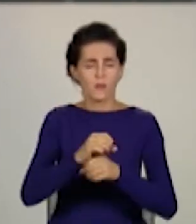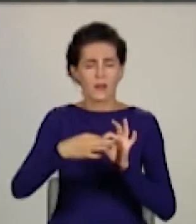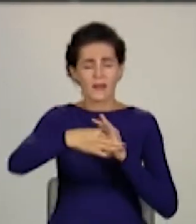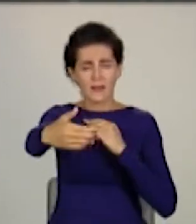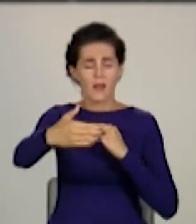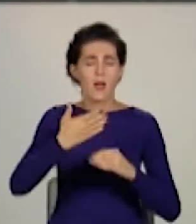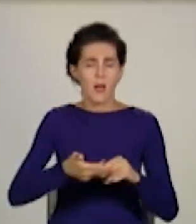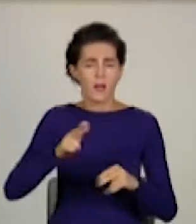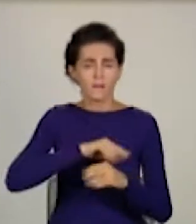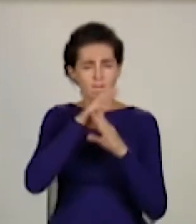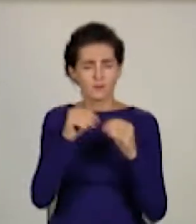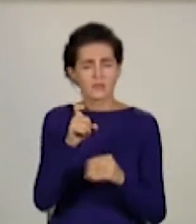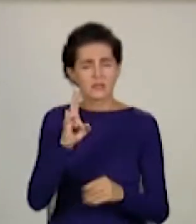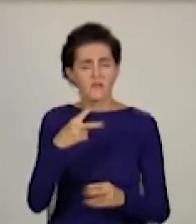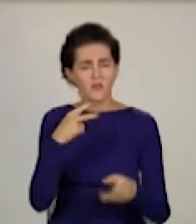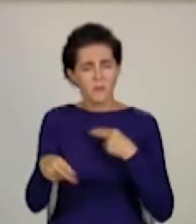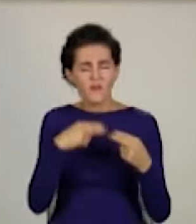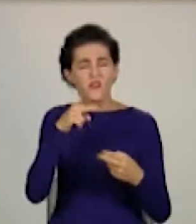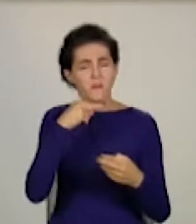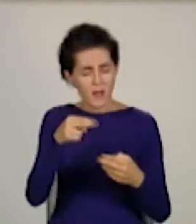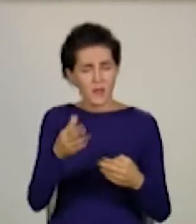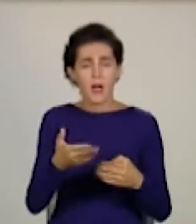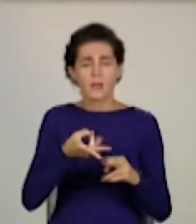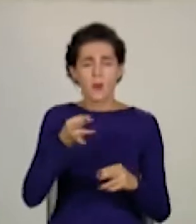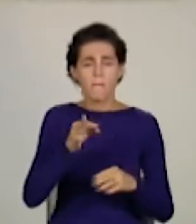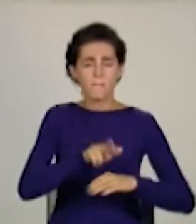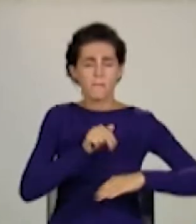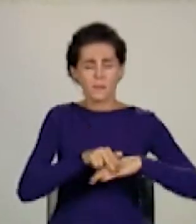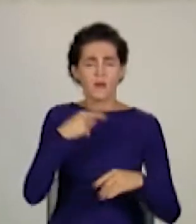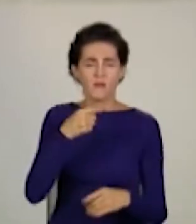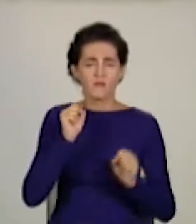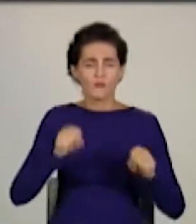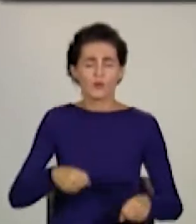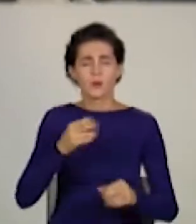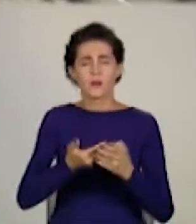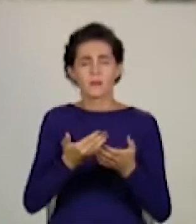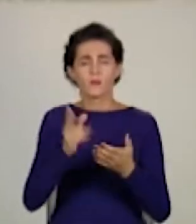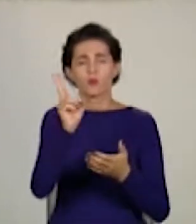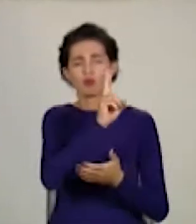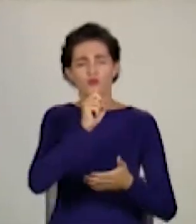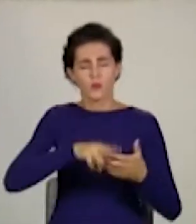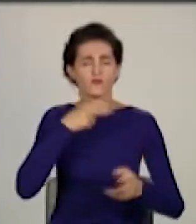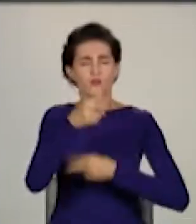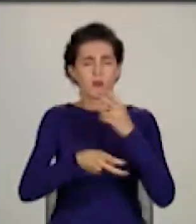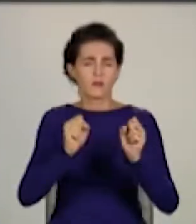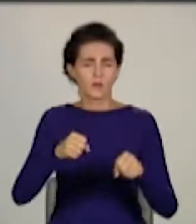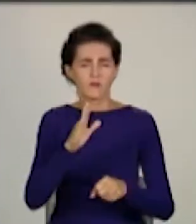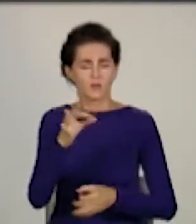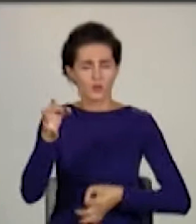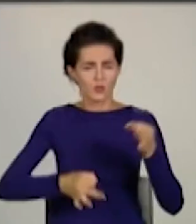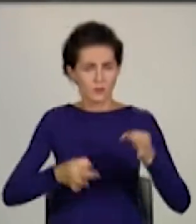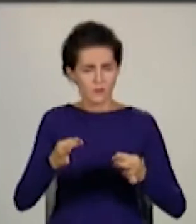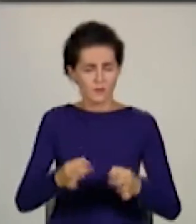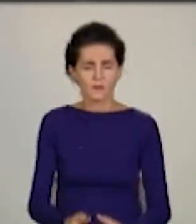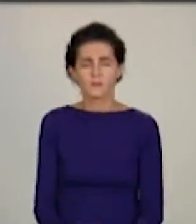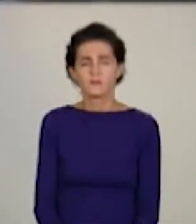перед самим дорожнім знаком. Та правоохоронці нагадують, водії можуть оскаржити постанову протягом 10 діб у суді.